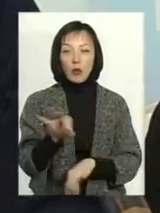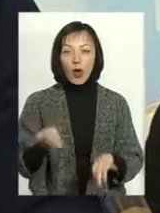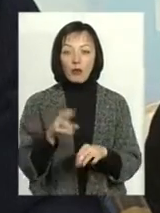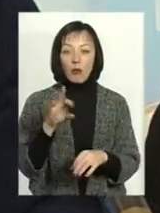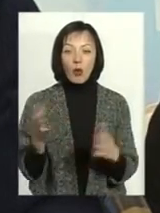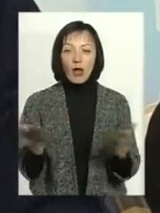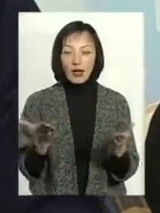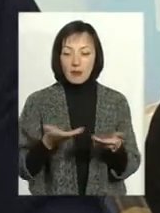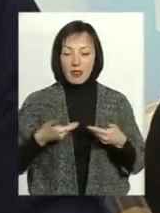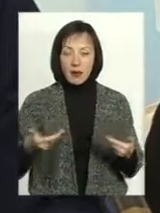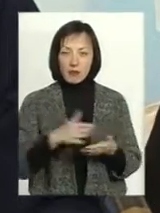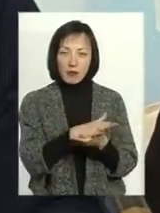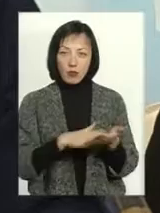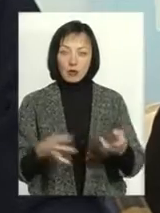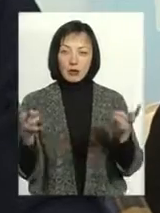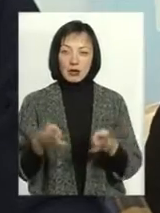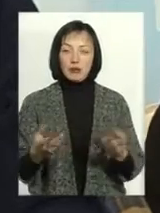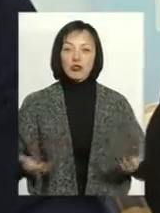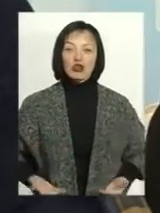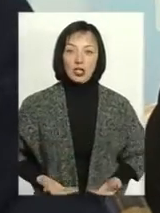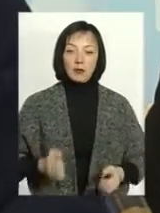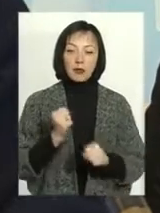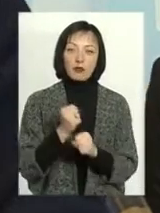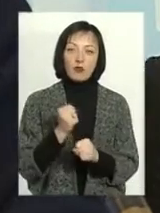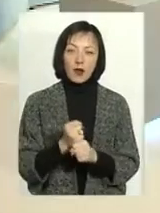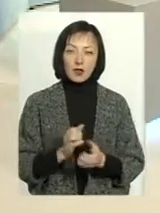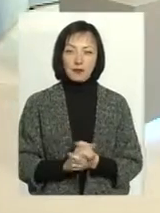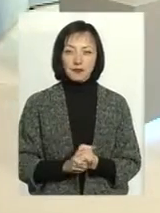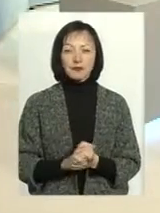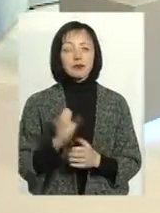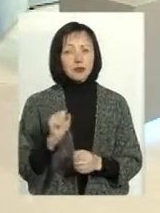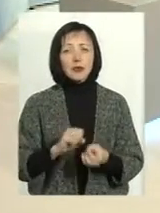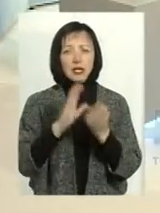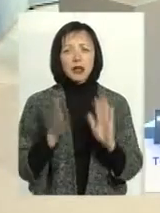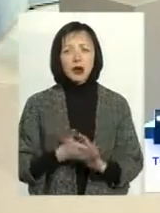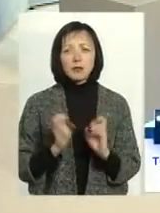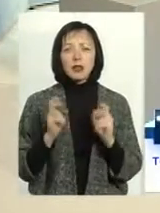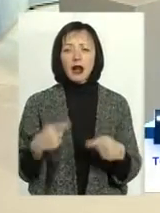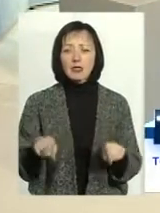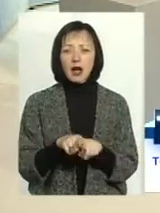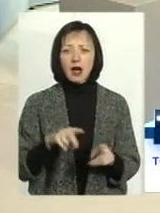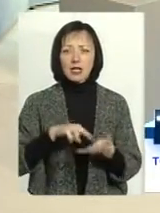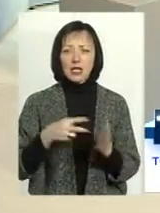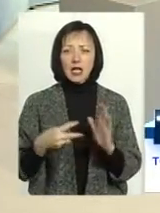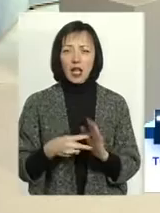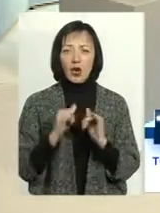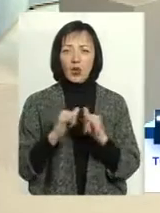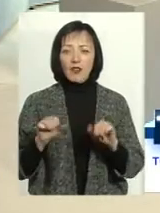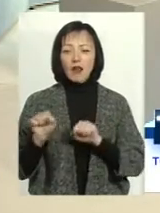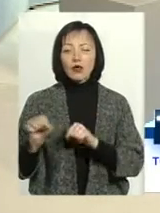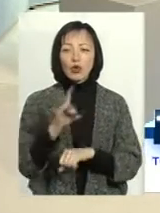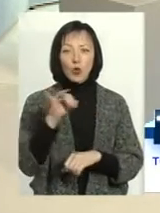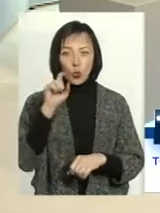яким нам потім треба буде існувати, жити, працювати. А загалом, як така стратегія розвитку адвокатури України,